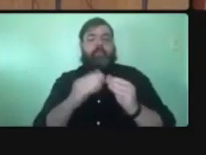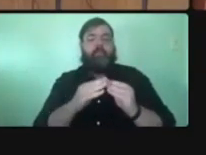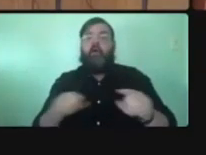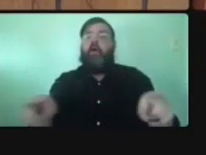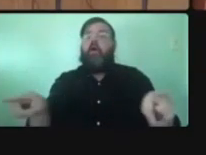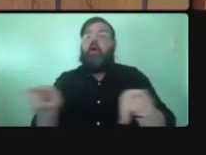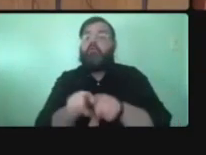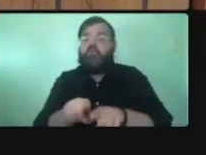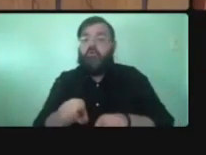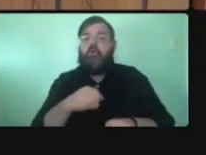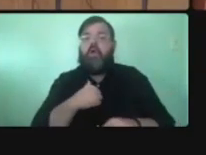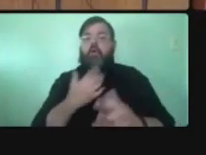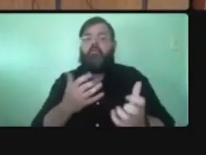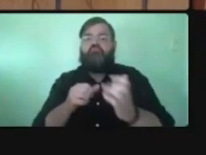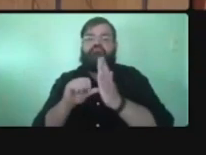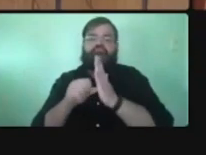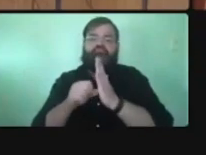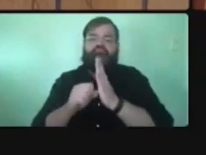ijayo.